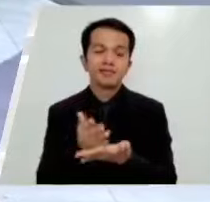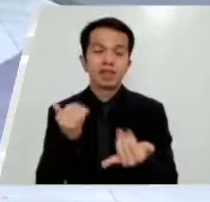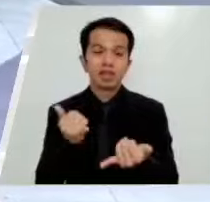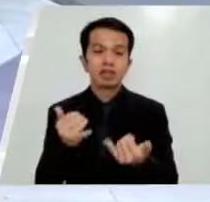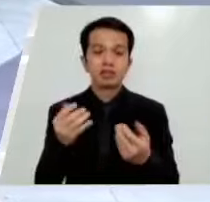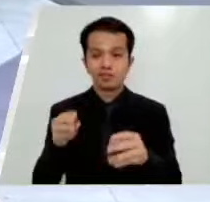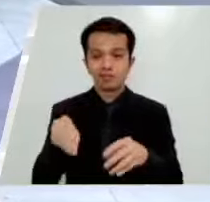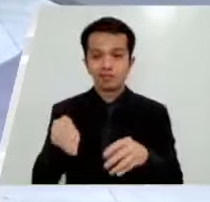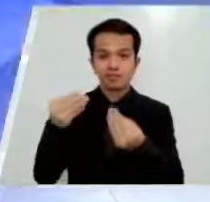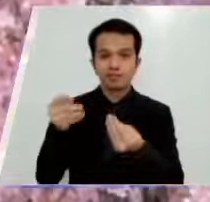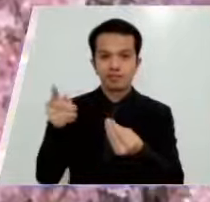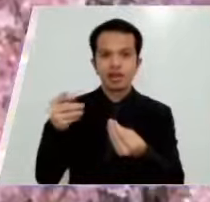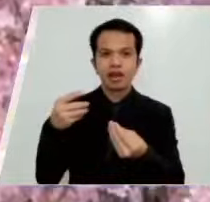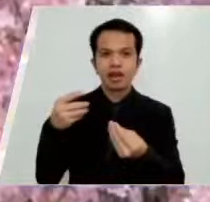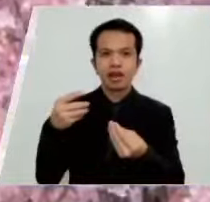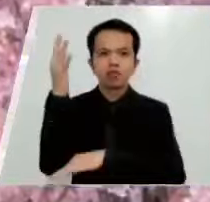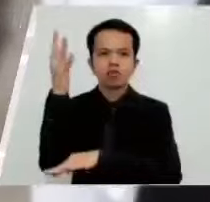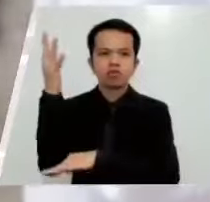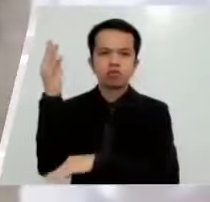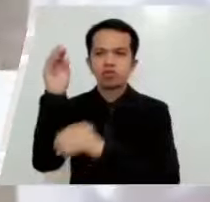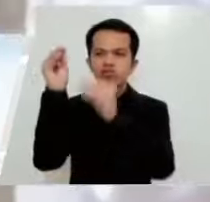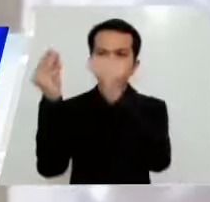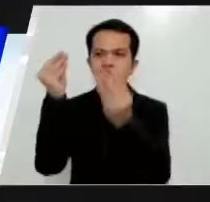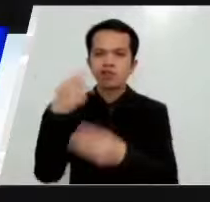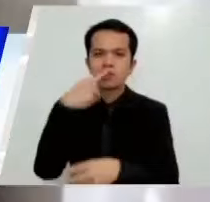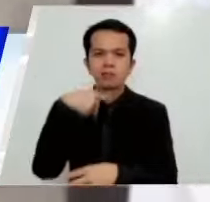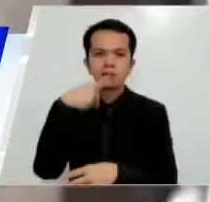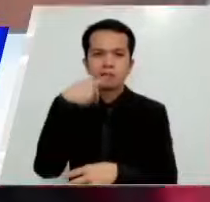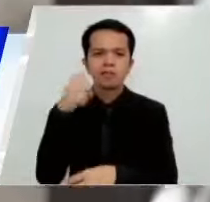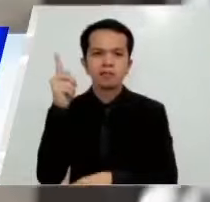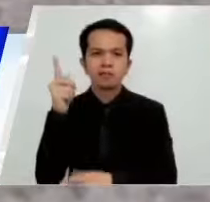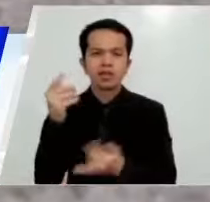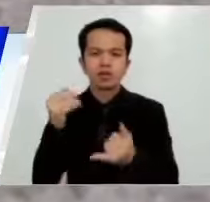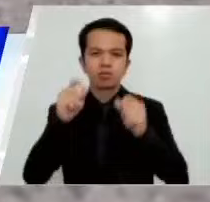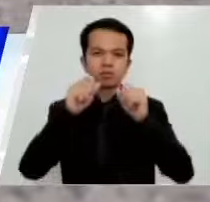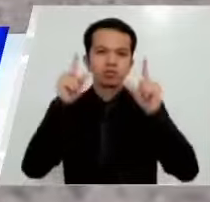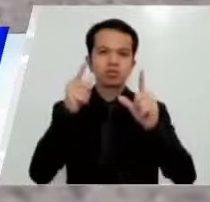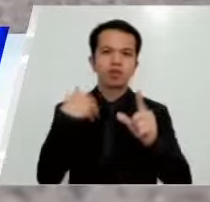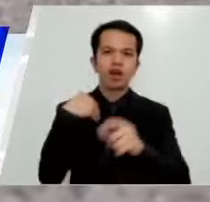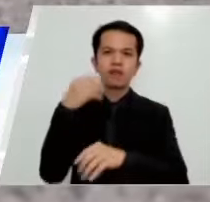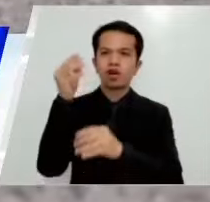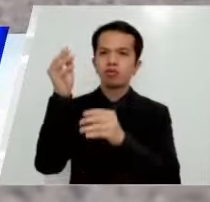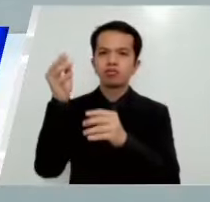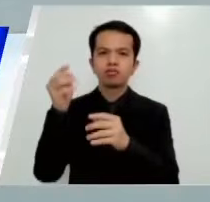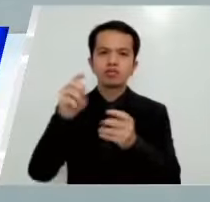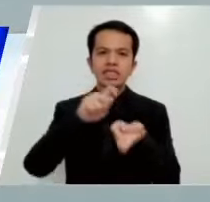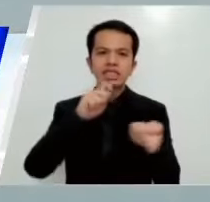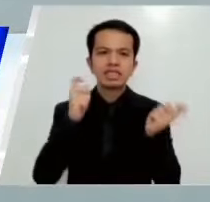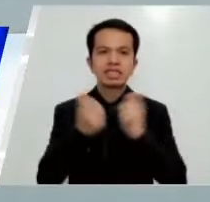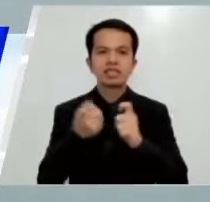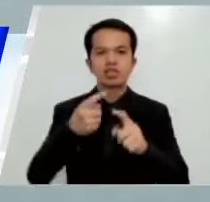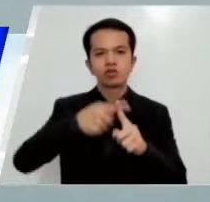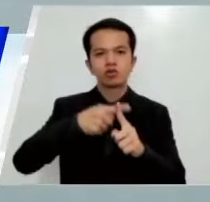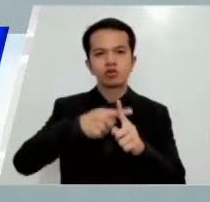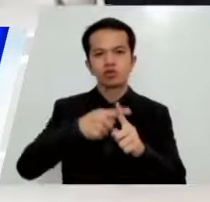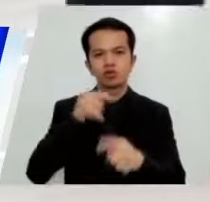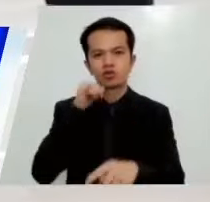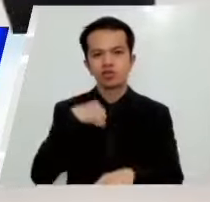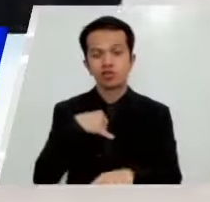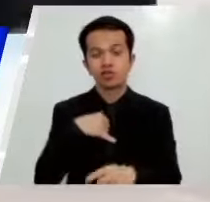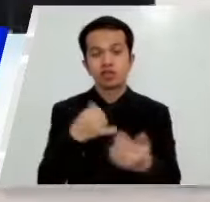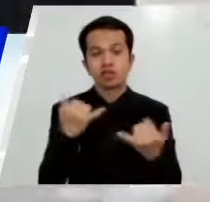cherry blossoms. Ang silang residente, laking gulat nila sa biglaang pag-iba ng temperatura ngayong araw mula kahapon kung kailan balot